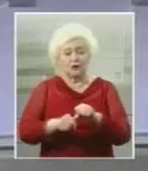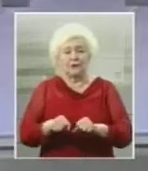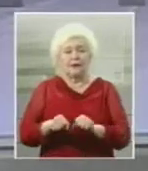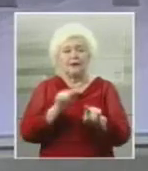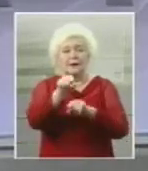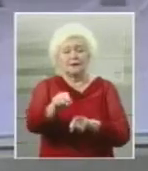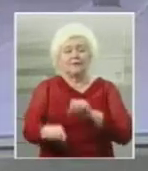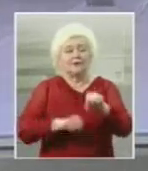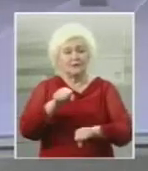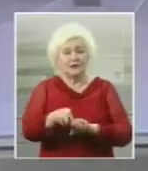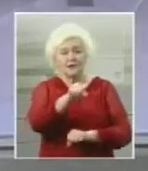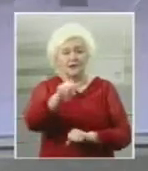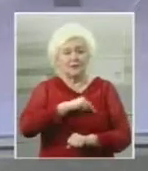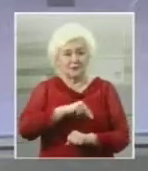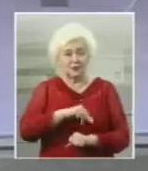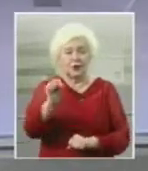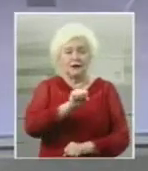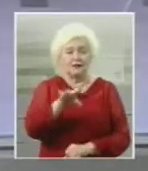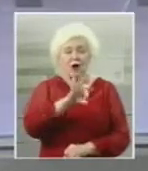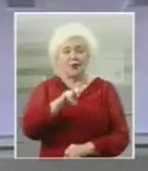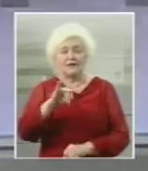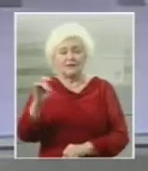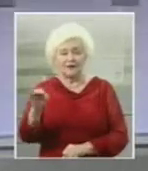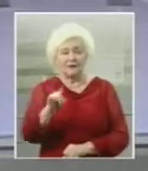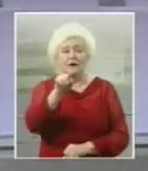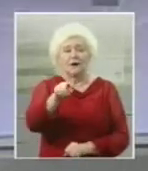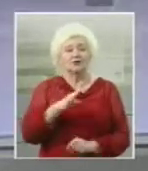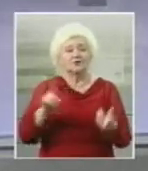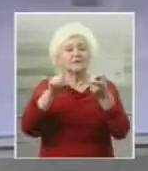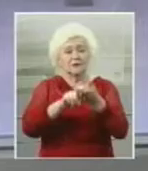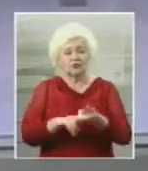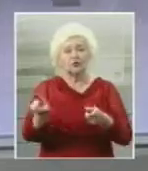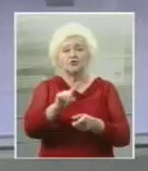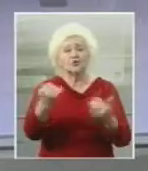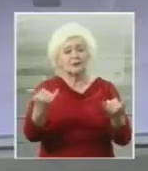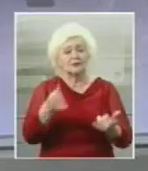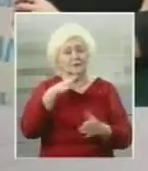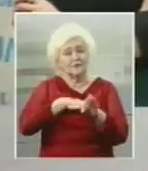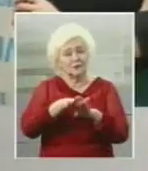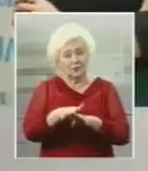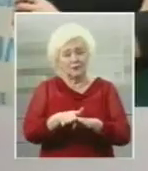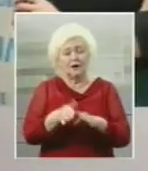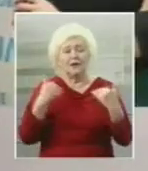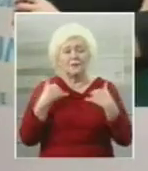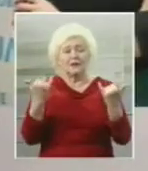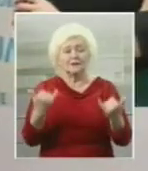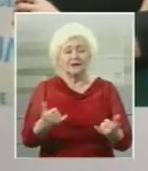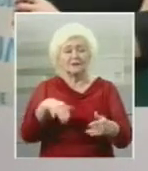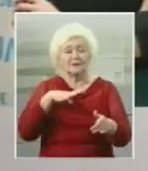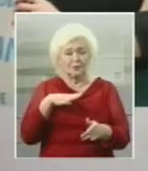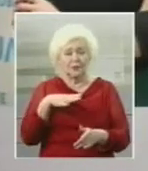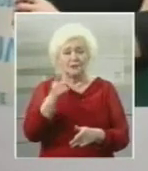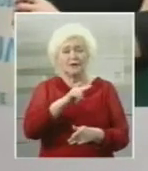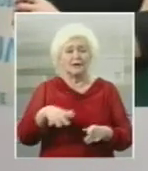Там працює Аліна Олефір. Вона з нами на зв'язку. Аліно, що зараз відбувається? Ми зараз перебуваємо на